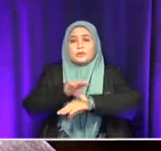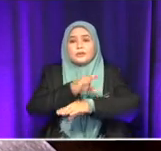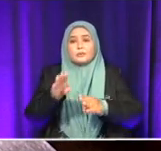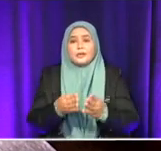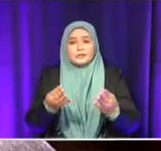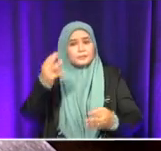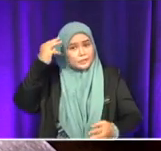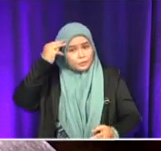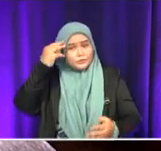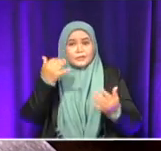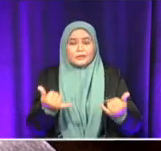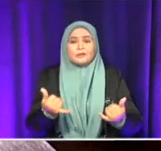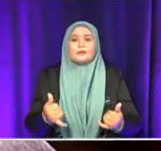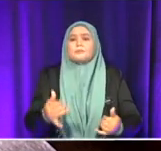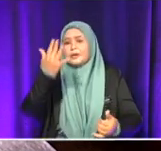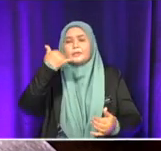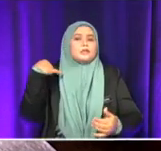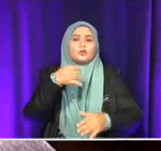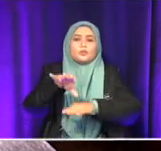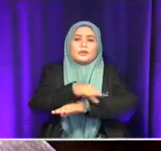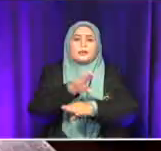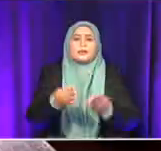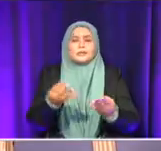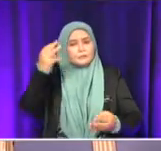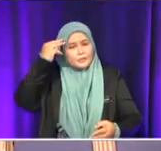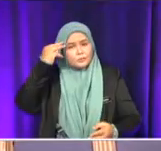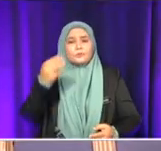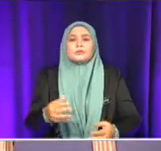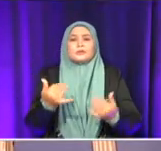Melayu Kan Oke Kenapa kita guna bahasa Melayu